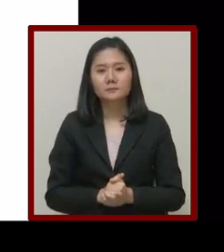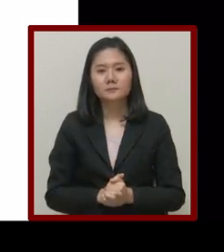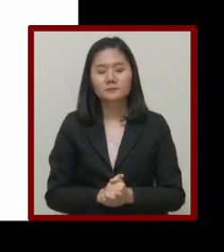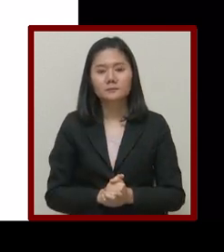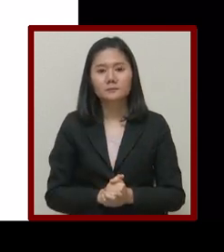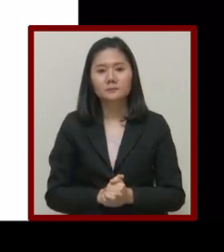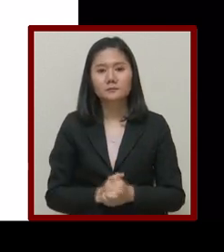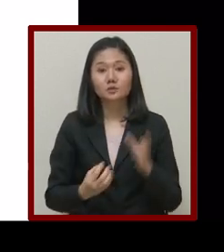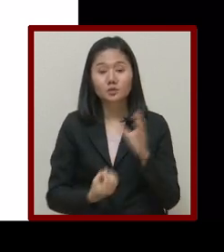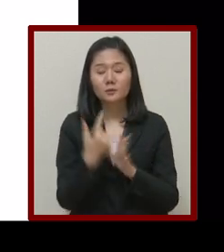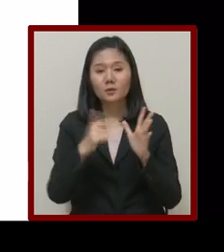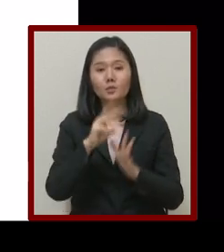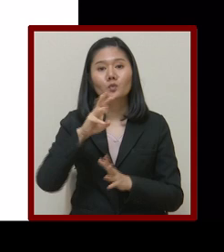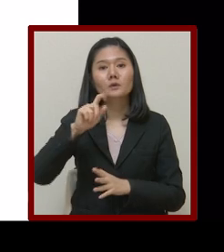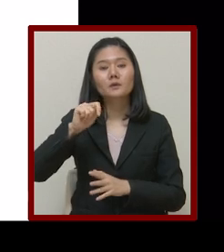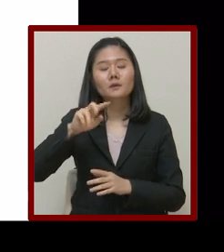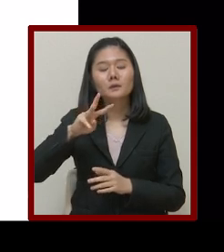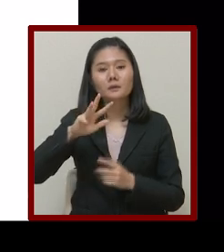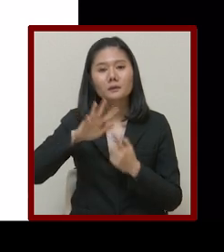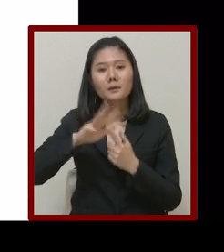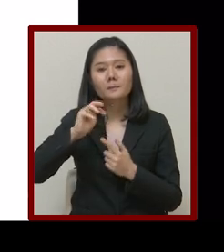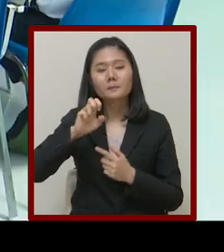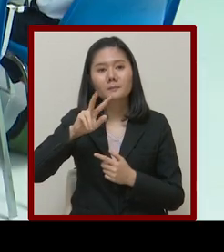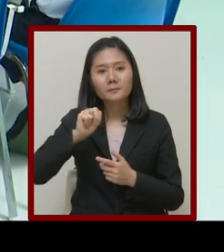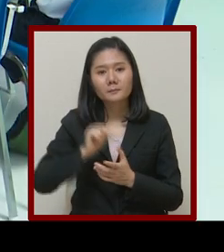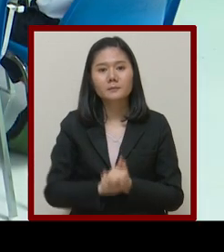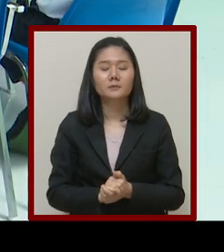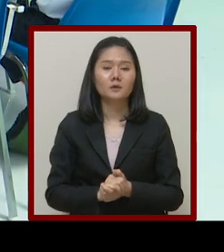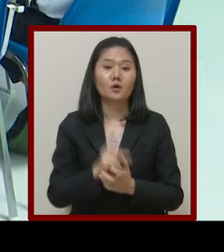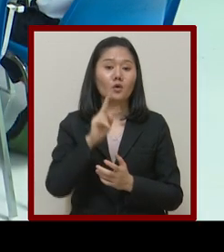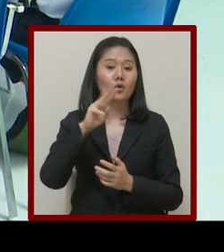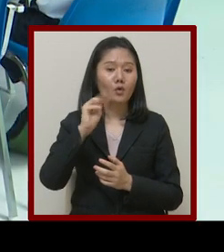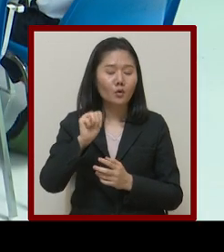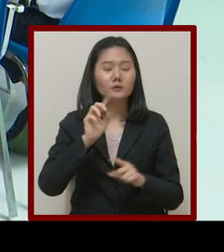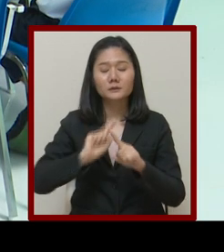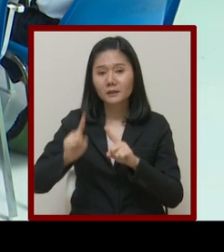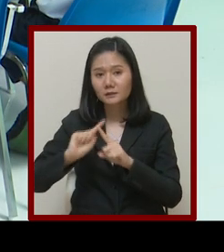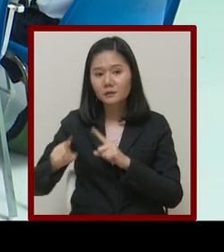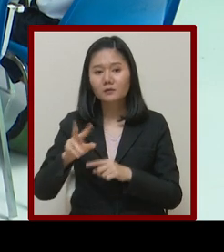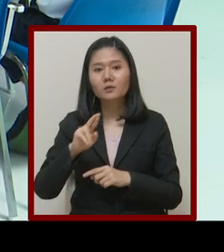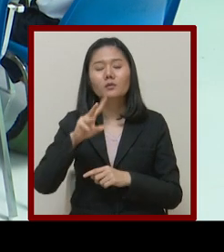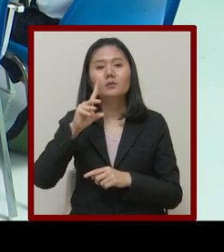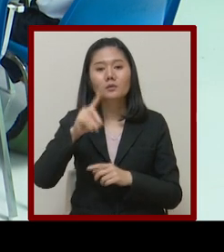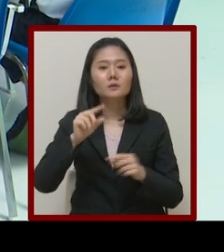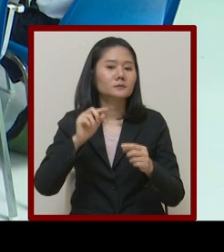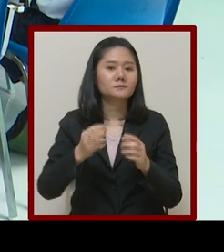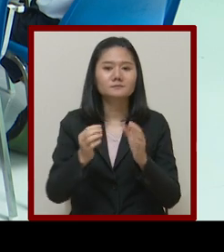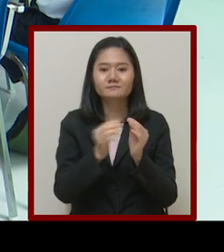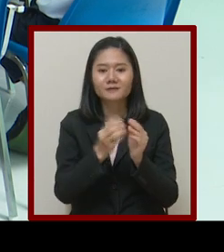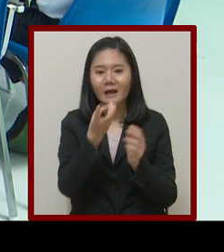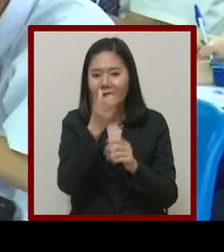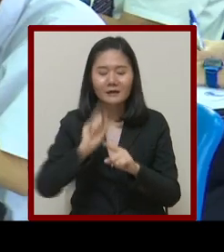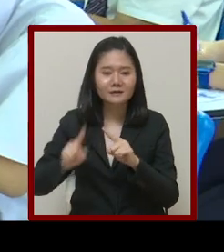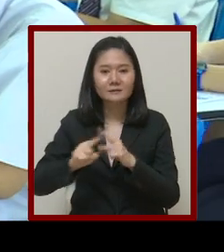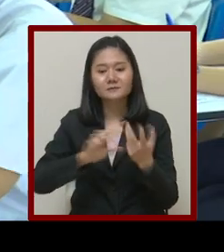ไพรที่มีพวกวิตามินน้ำย่อยนะคะกรดอินทรีย์เกลือแร่โปรตีนไขมันแล้วก็คาร์โบไฮเดรตนะค